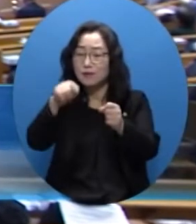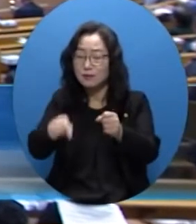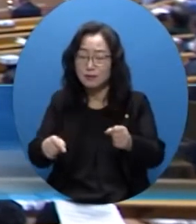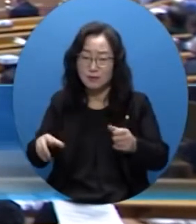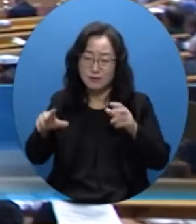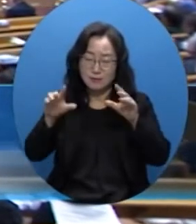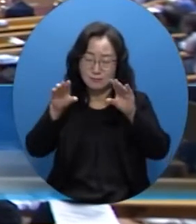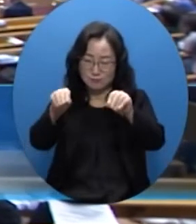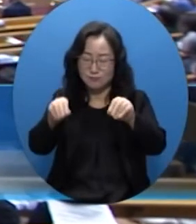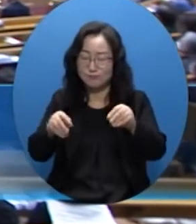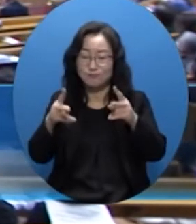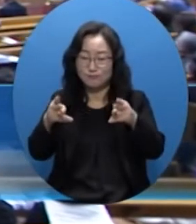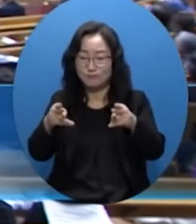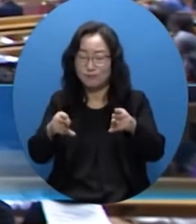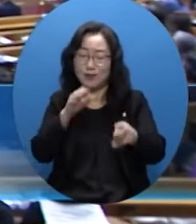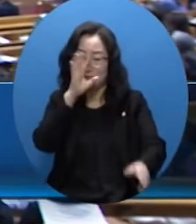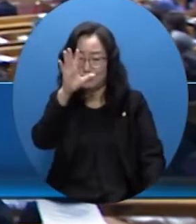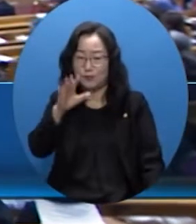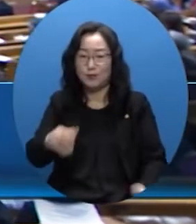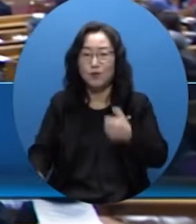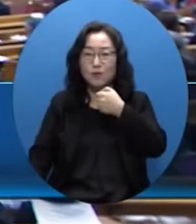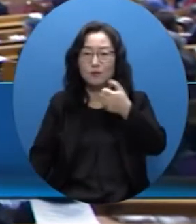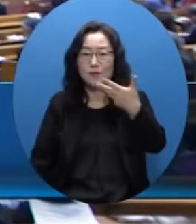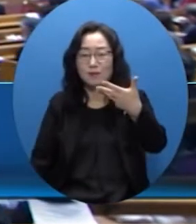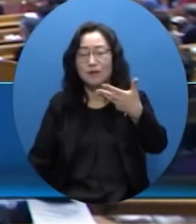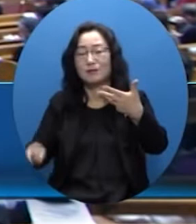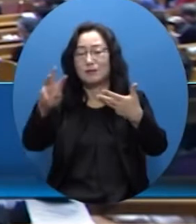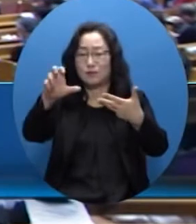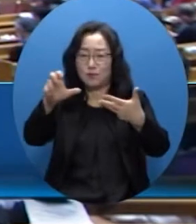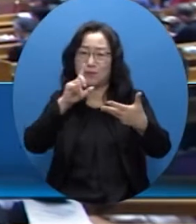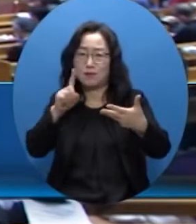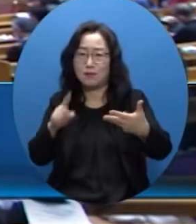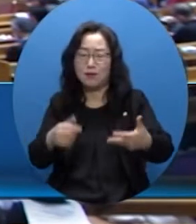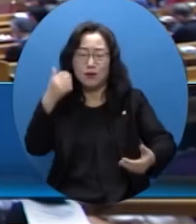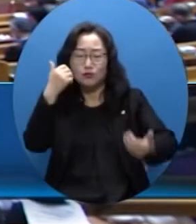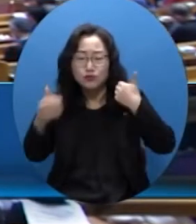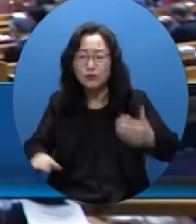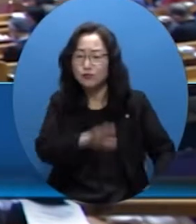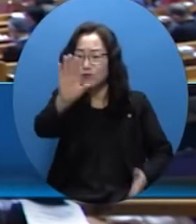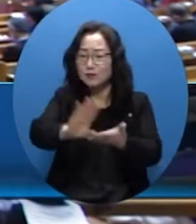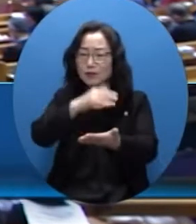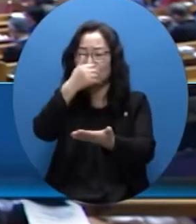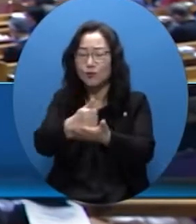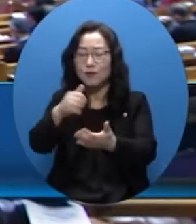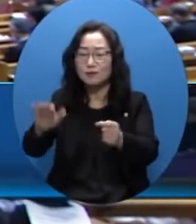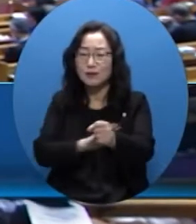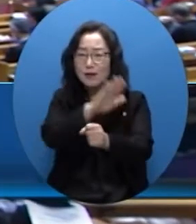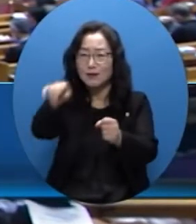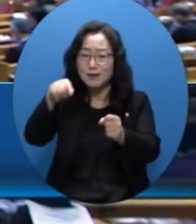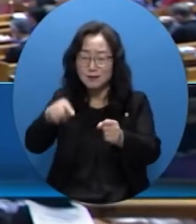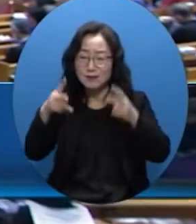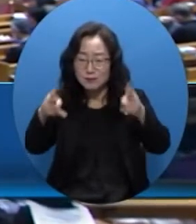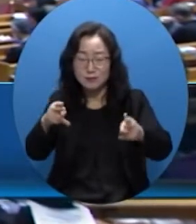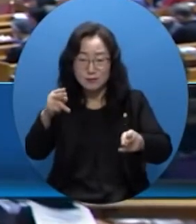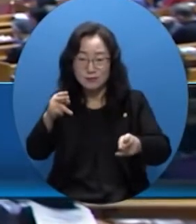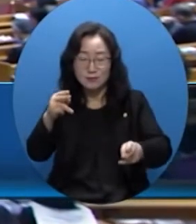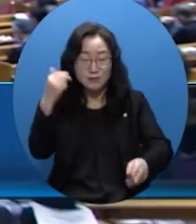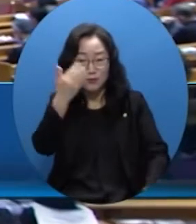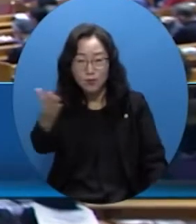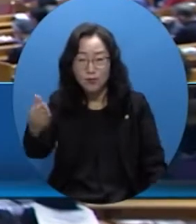없습니다 거기서 팔짱 35 절의 같이 소 팝니다 누가 우리를 그리스도의 사랑에서 끊으리요